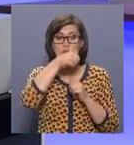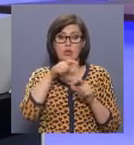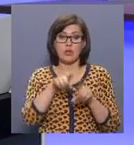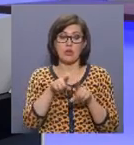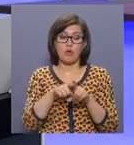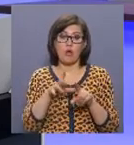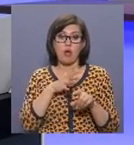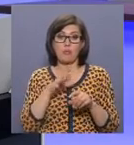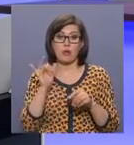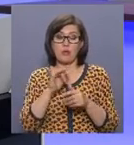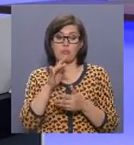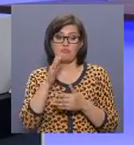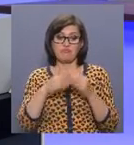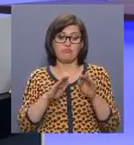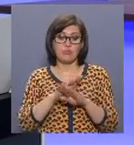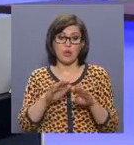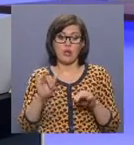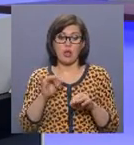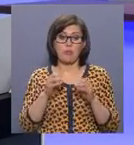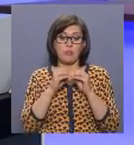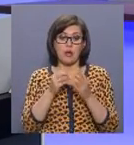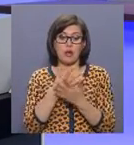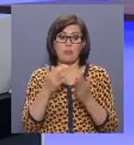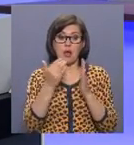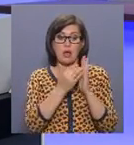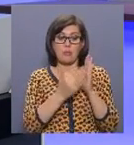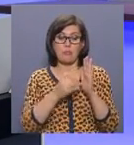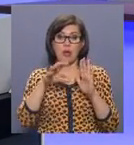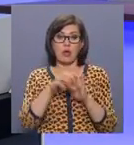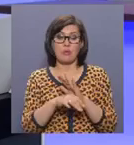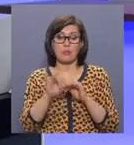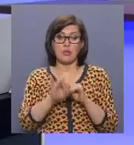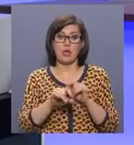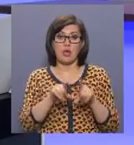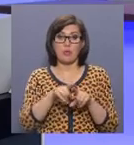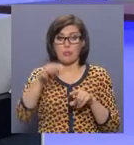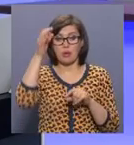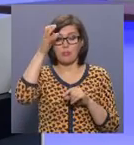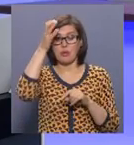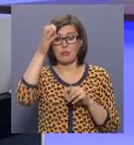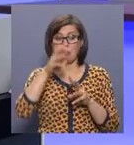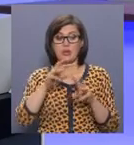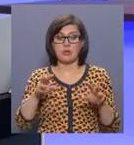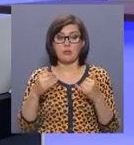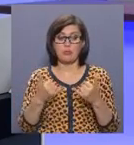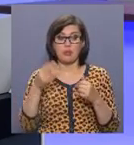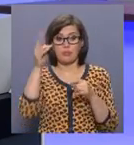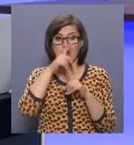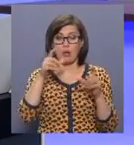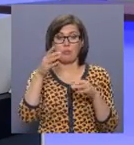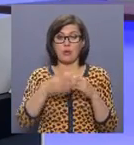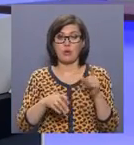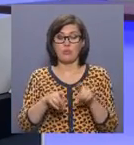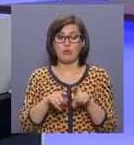түбегейлі өзгере қойған жоқ әлі, бірақ ұдайы түрлі бағдарламалар енгізіп, Естелатын білім министерлігі биыл мектеп бітірушілер